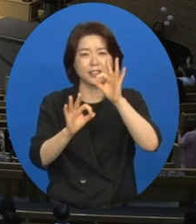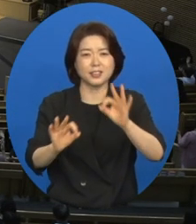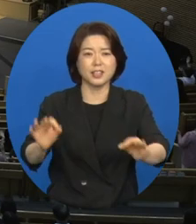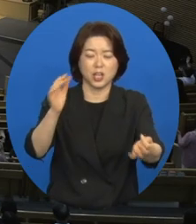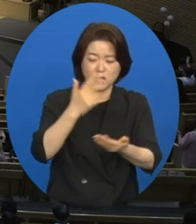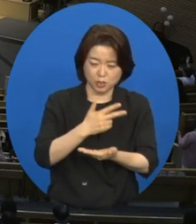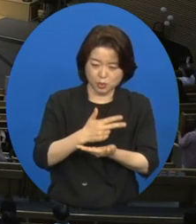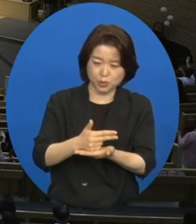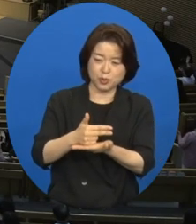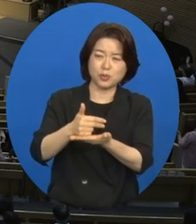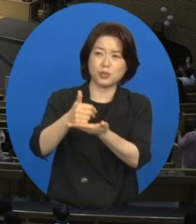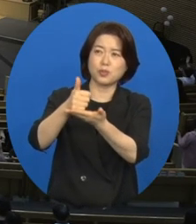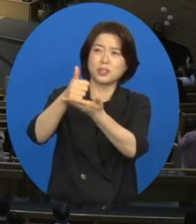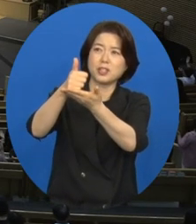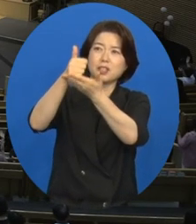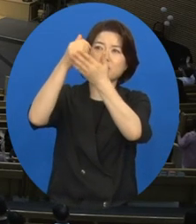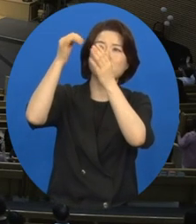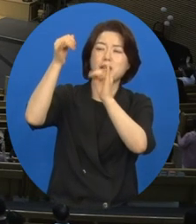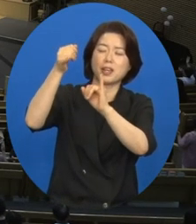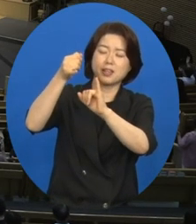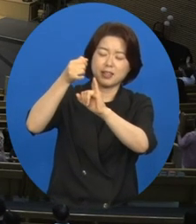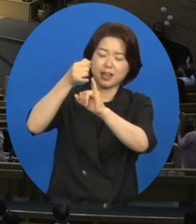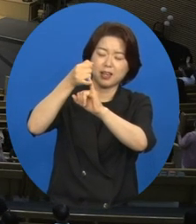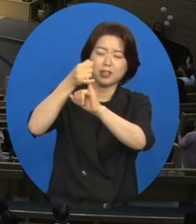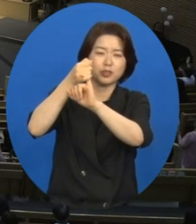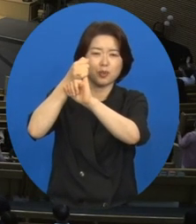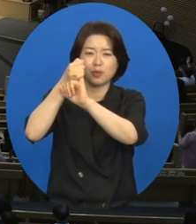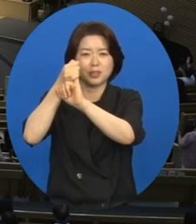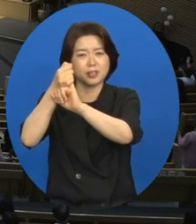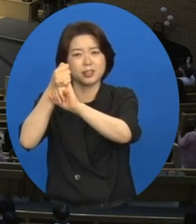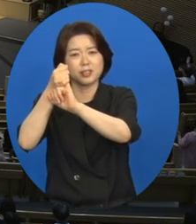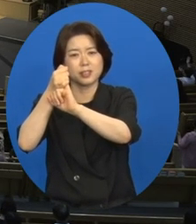찾으시는 주 주님의